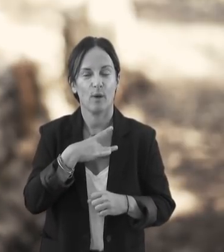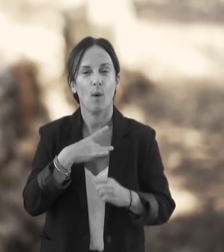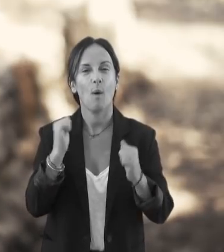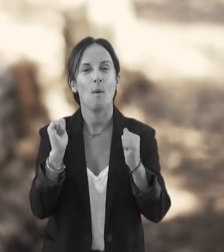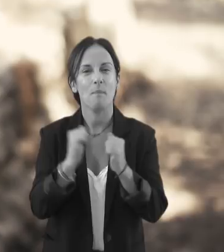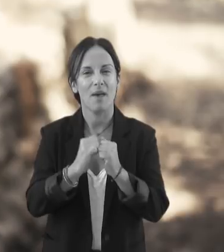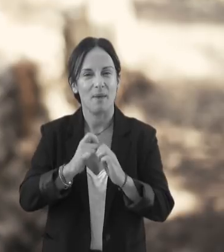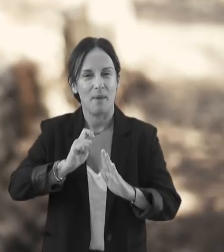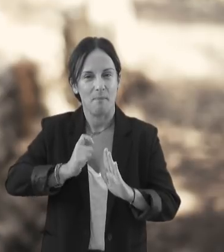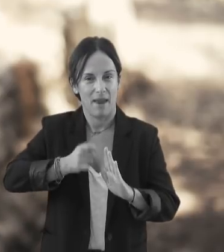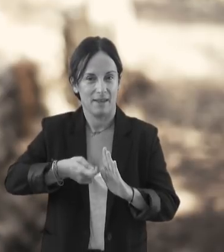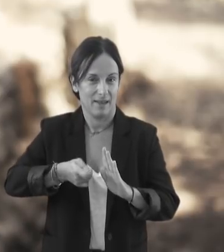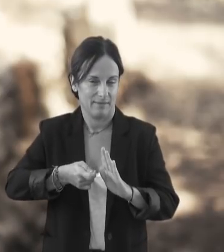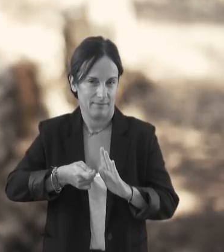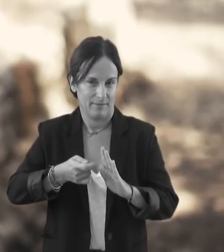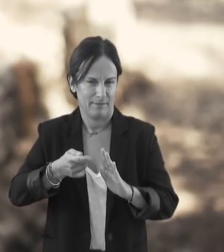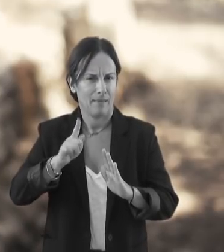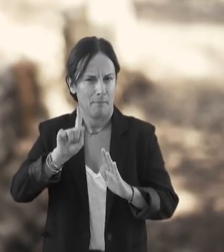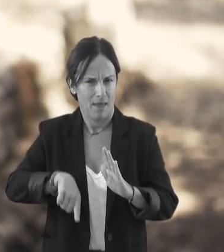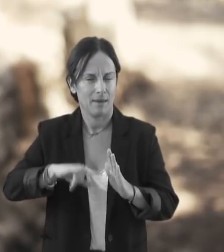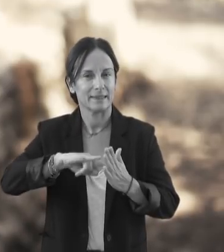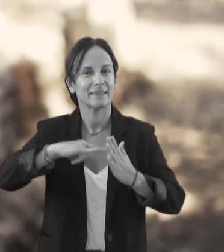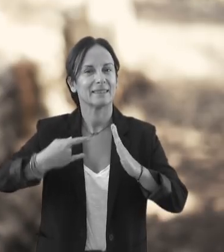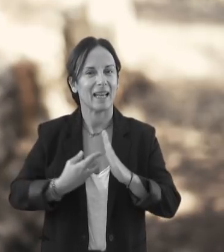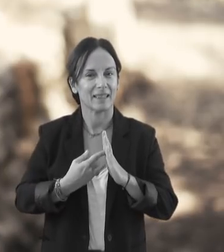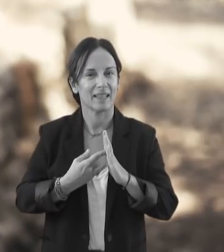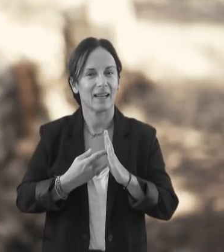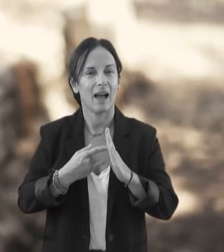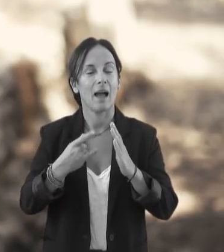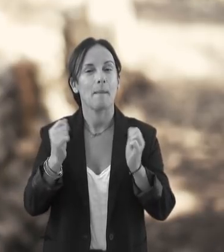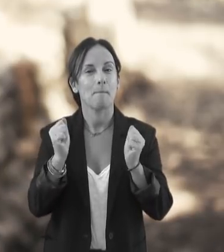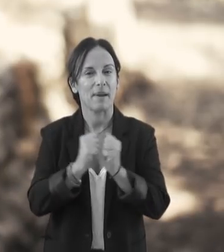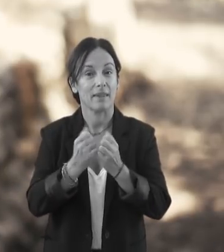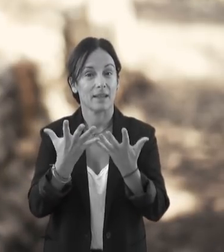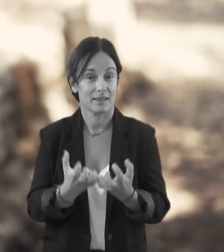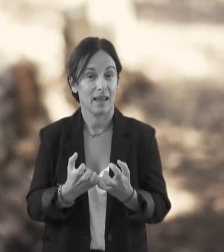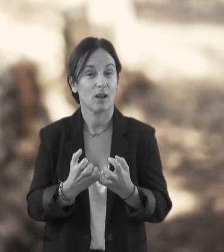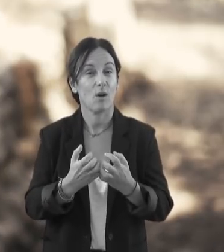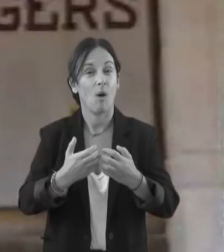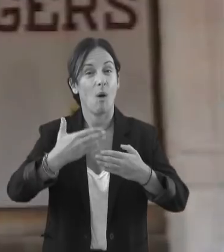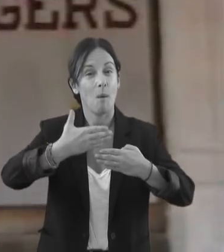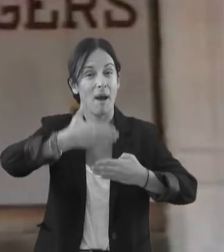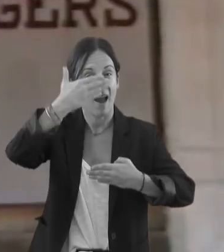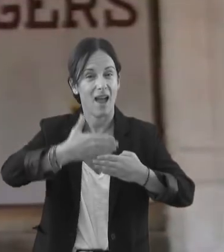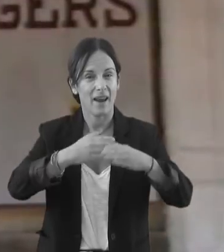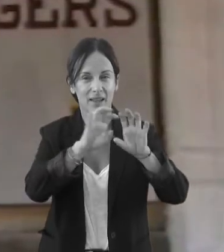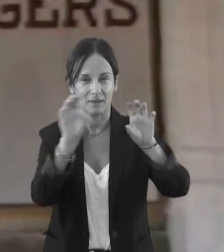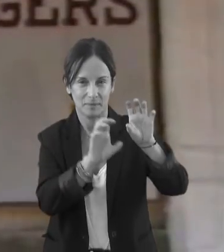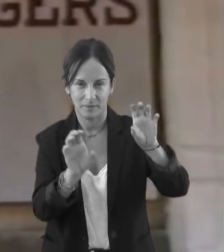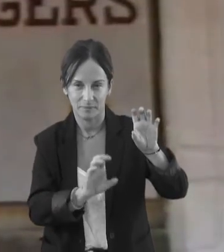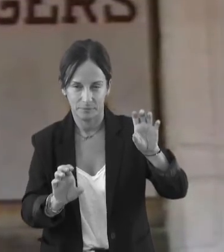marger, i una tècnica, la tècnica de pren en sec. Però la història ve d'una mica abans, ve